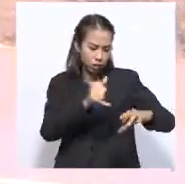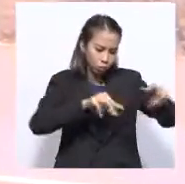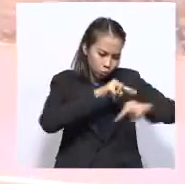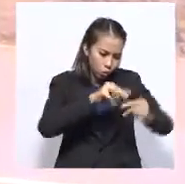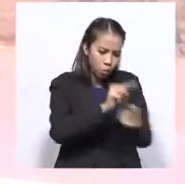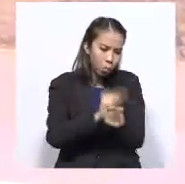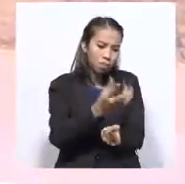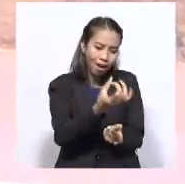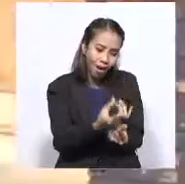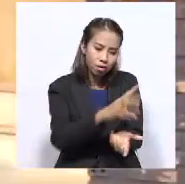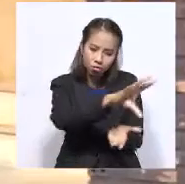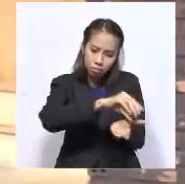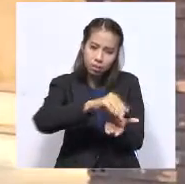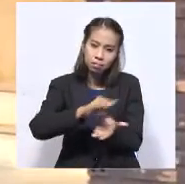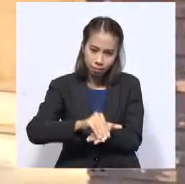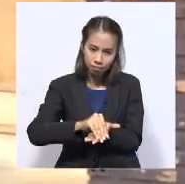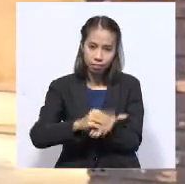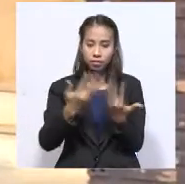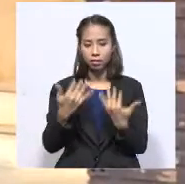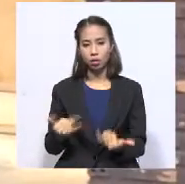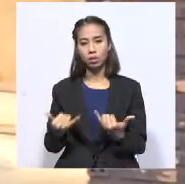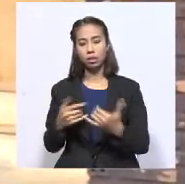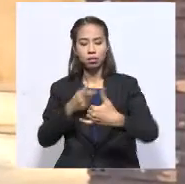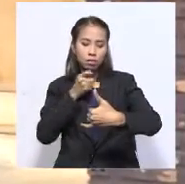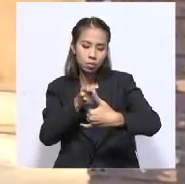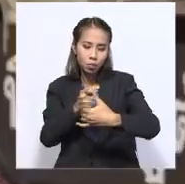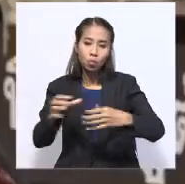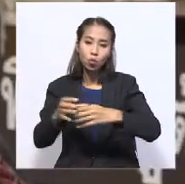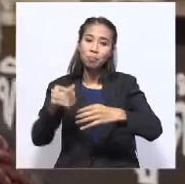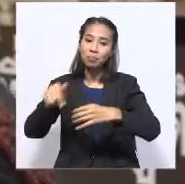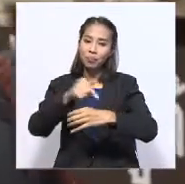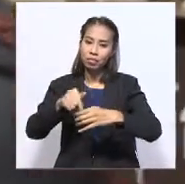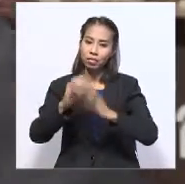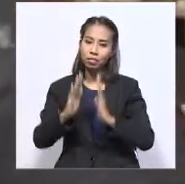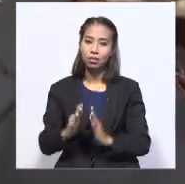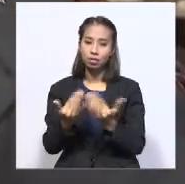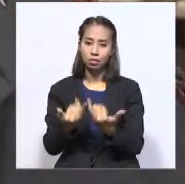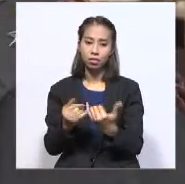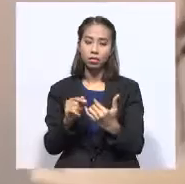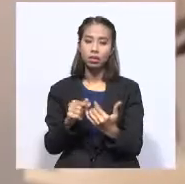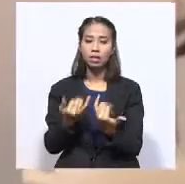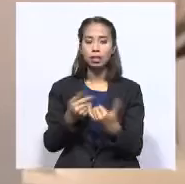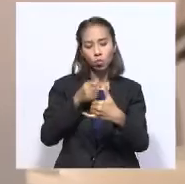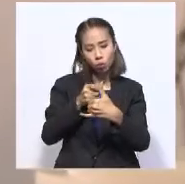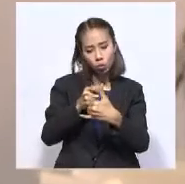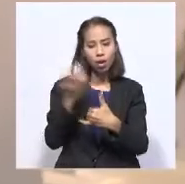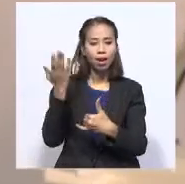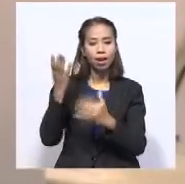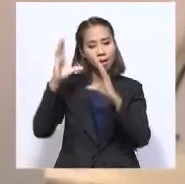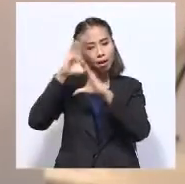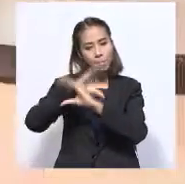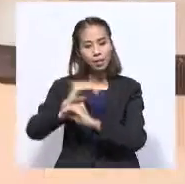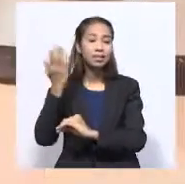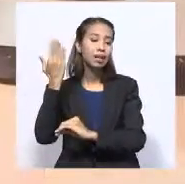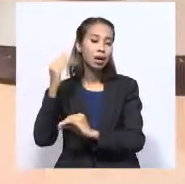บ้าง สำหรับผลการสอบปากคำกลุ่มผู้ต้องหาพนักงานสอบสวนสอบปากคำเสร็จแล้วตั้งแต่กลางดึกที่ผ่านม